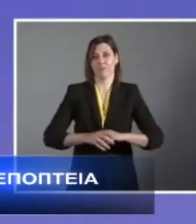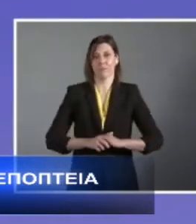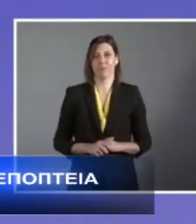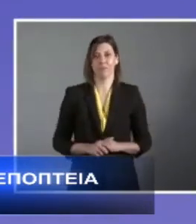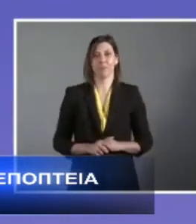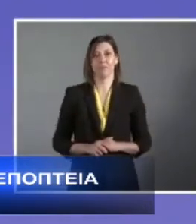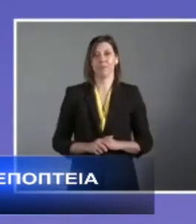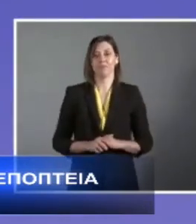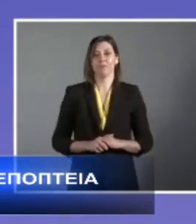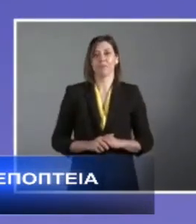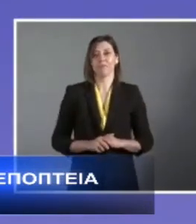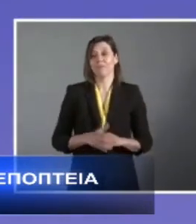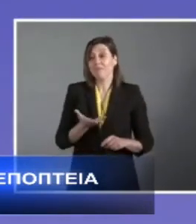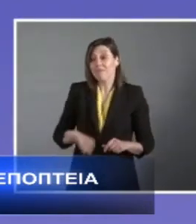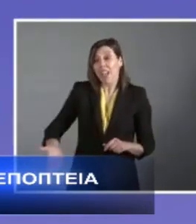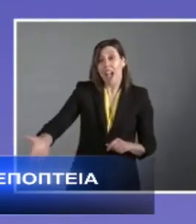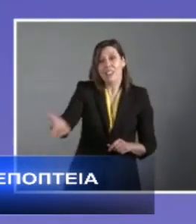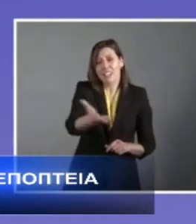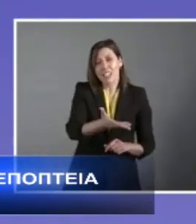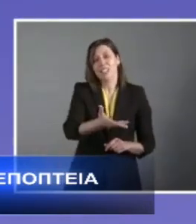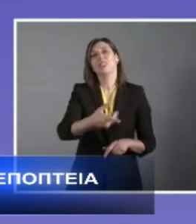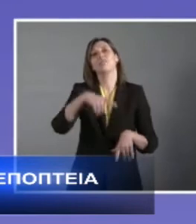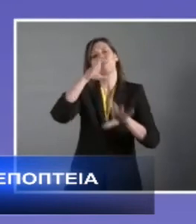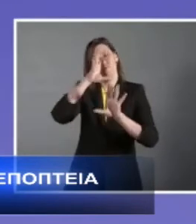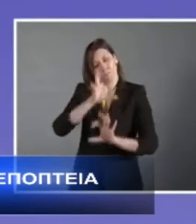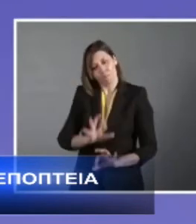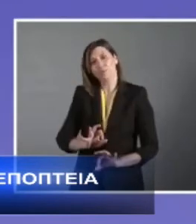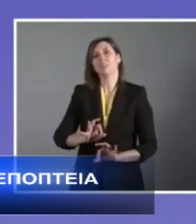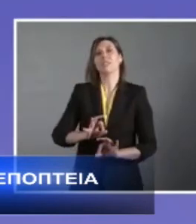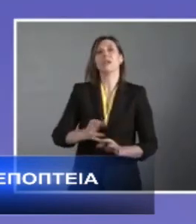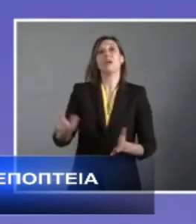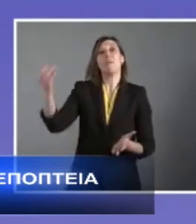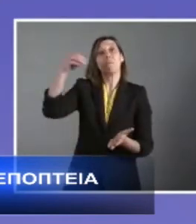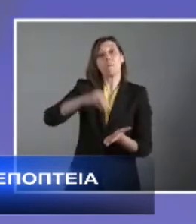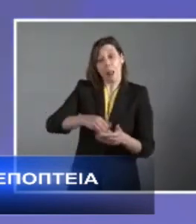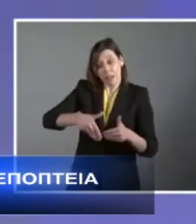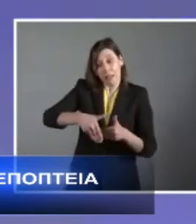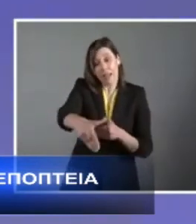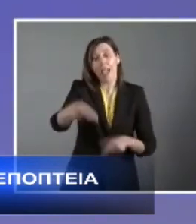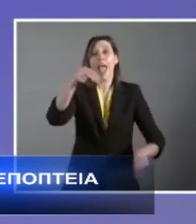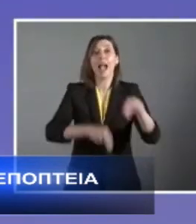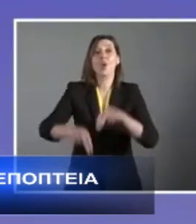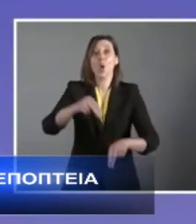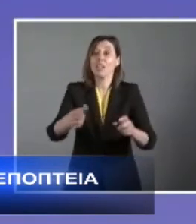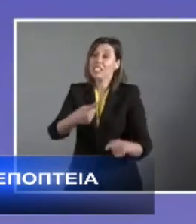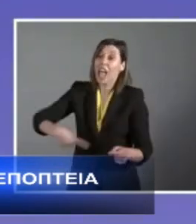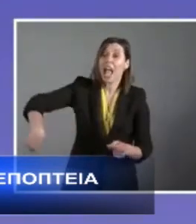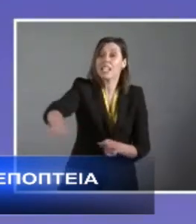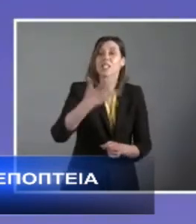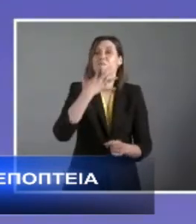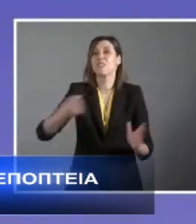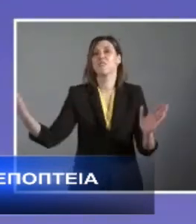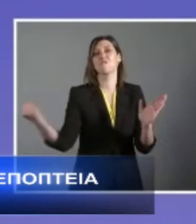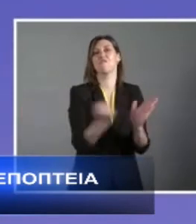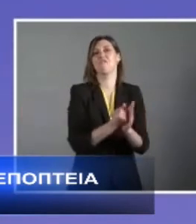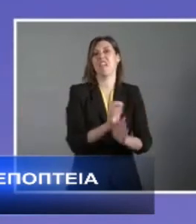Και εσείς θα βάλετε την υπογραφή σας σε μία ακόμα εκλογική νίκη στις εκλογές που θα γίνουν σε 12